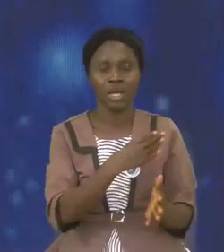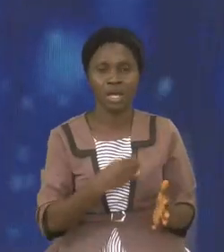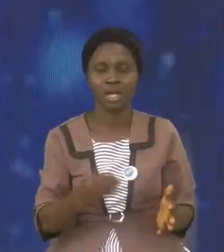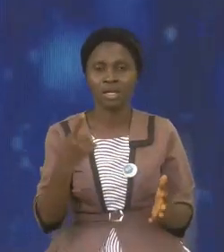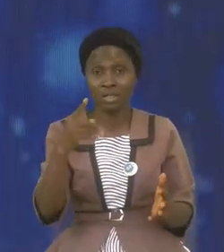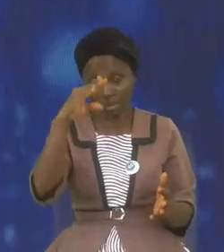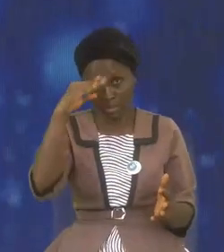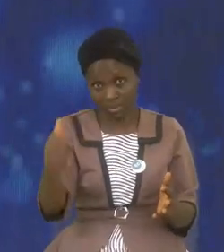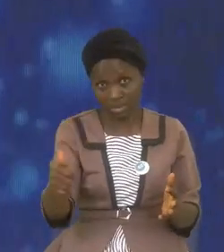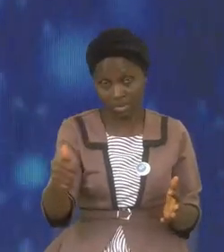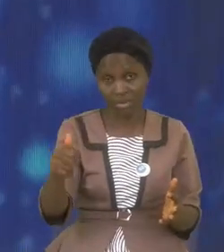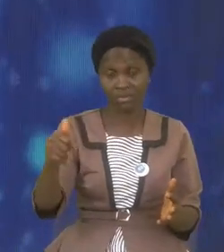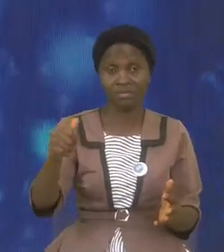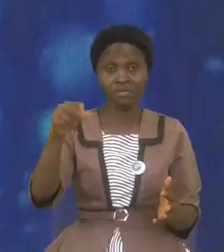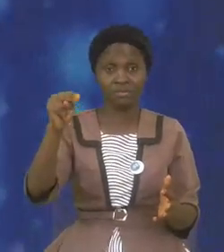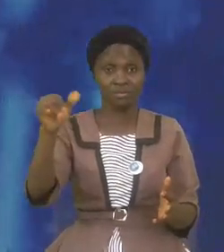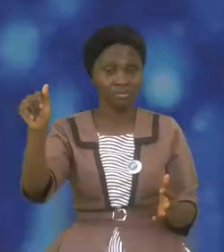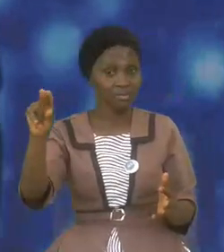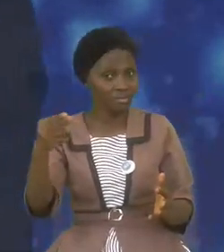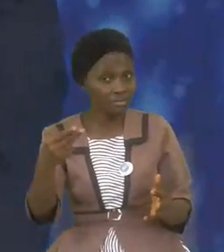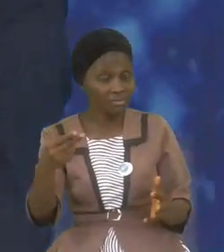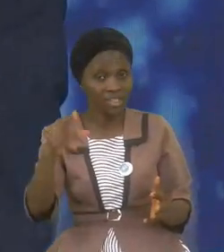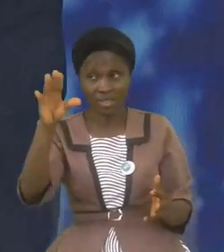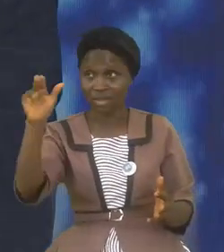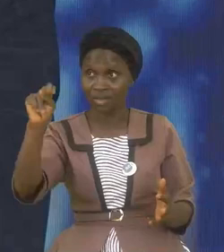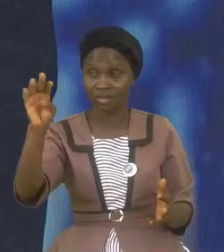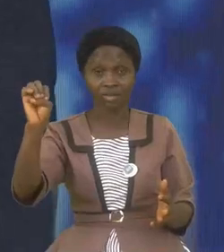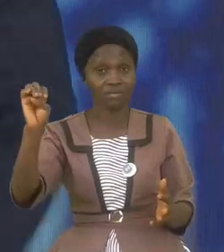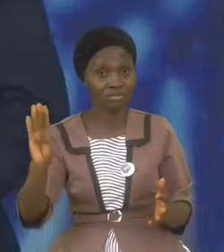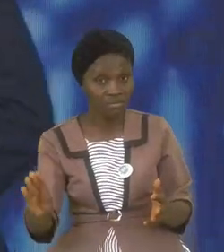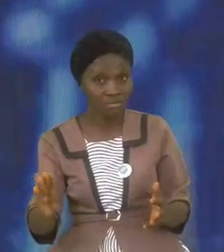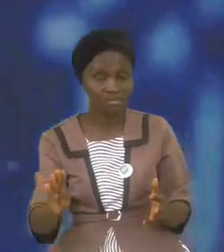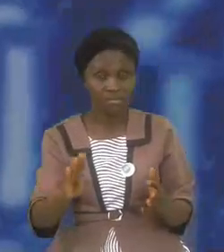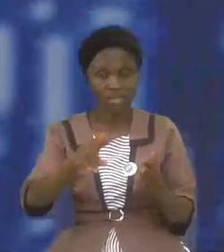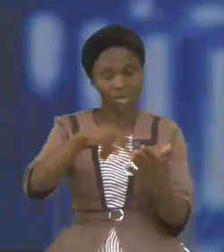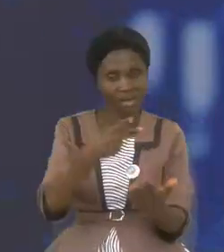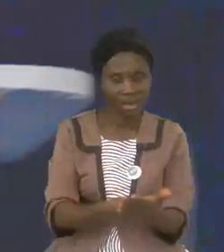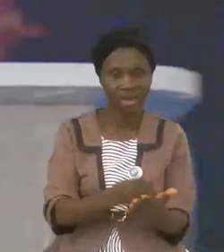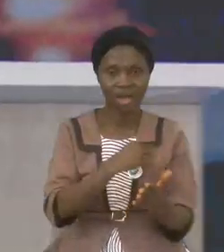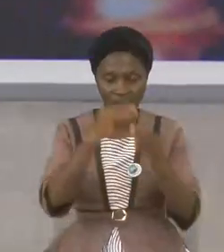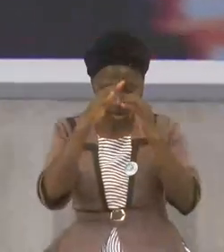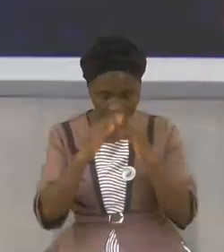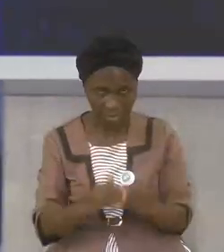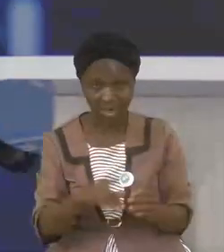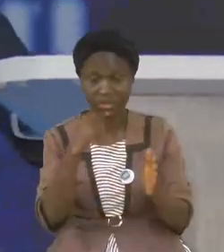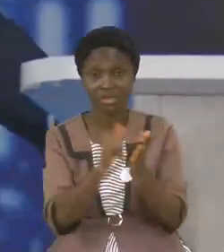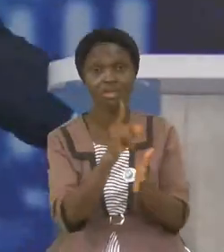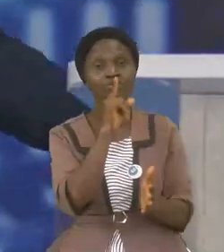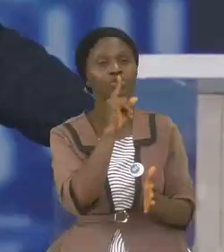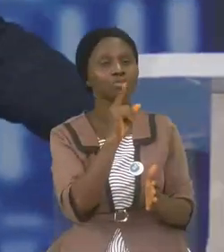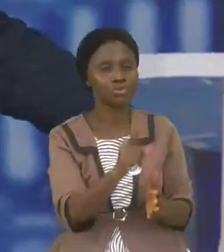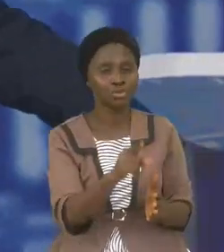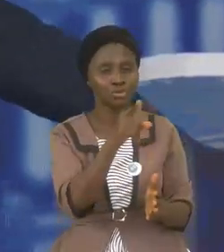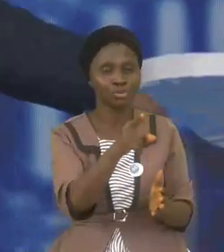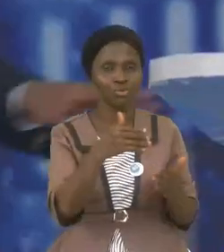lui a montré tout le songe et l'interprétation. Et Nebuchadnezzar s'était prosterné disant que